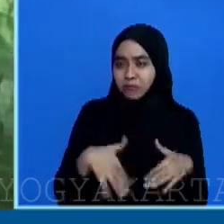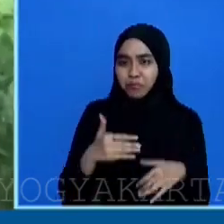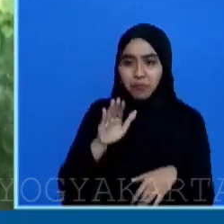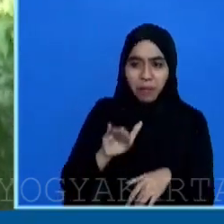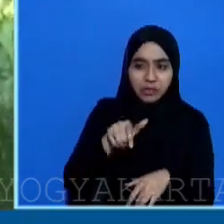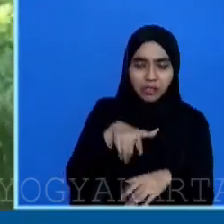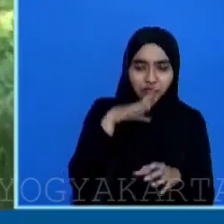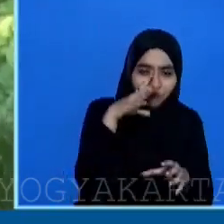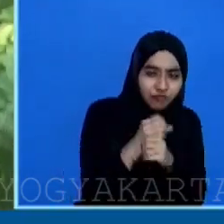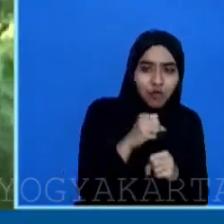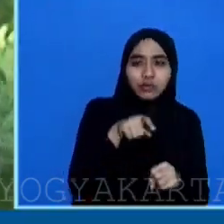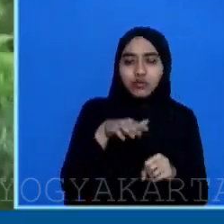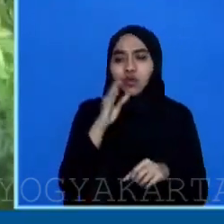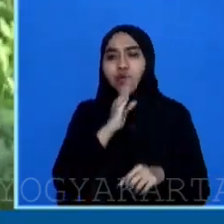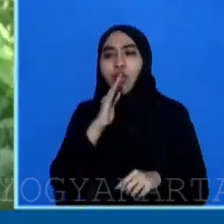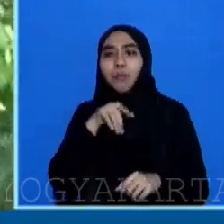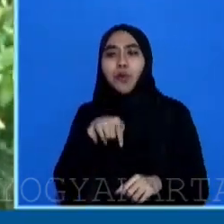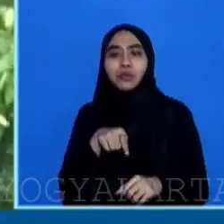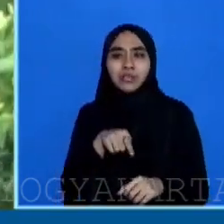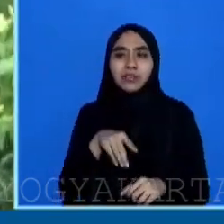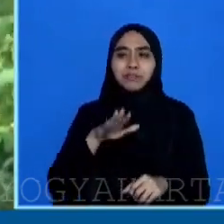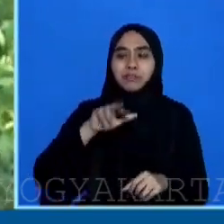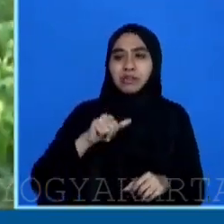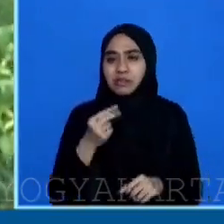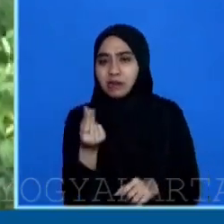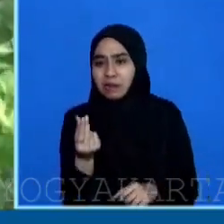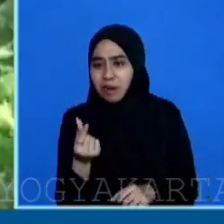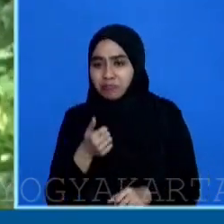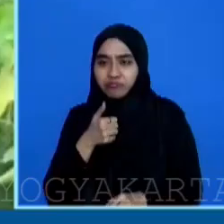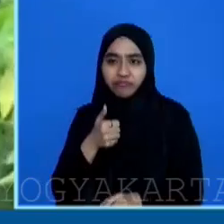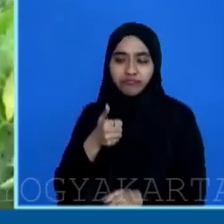karangosariadanemanombokanem inangadant Man